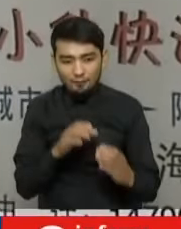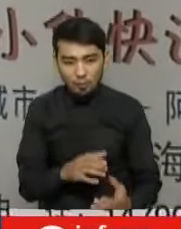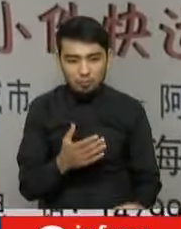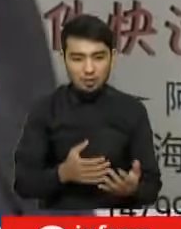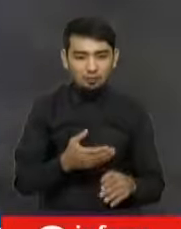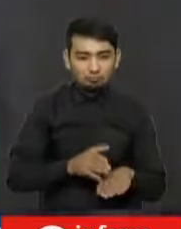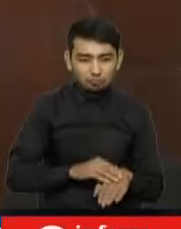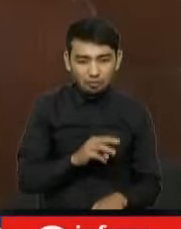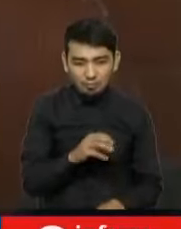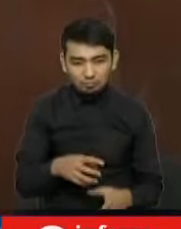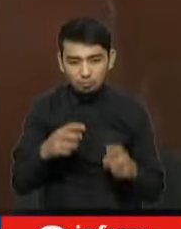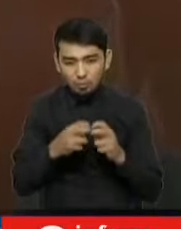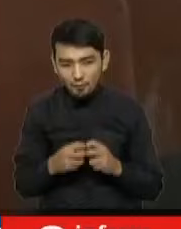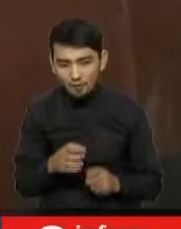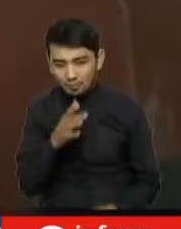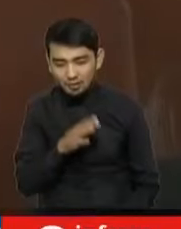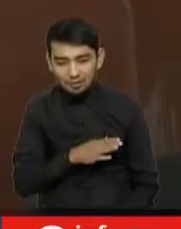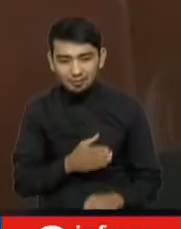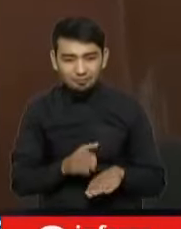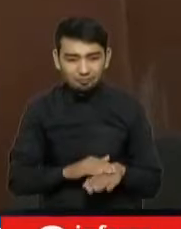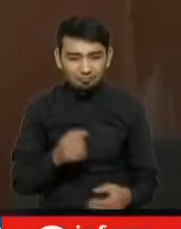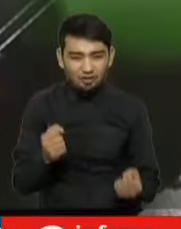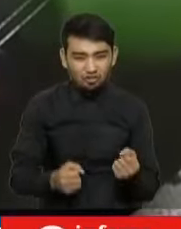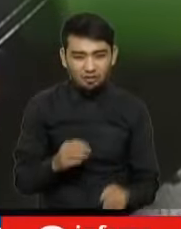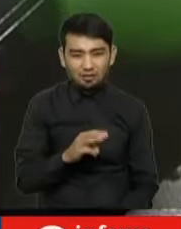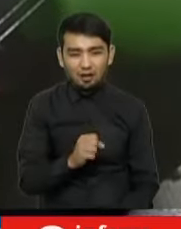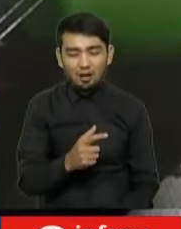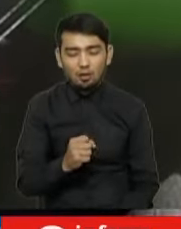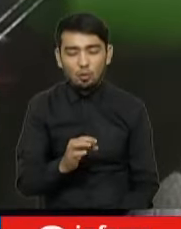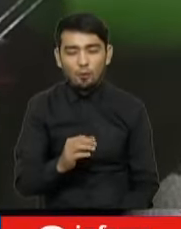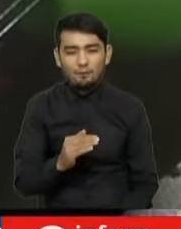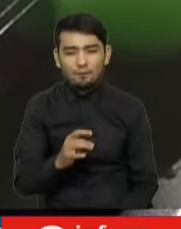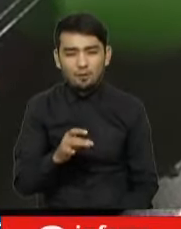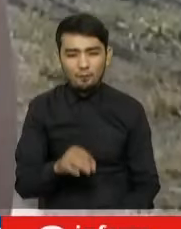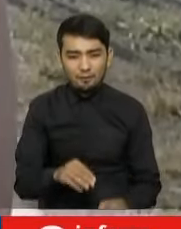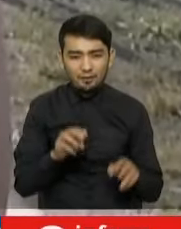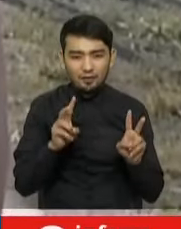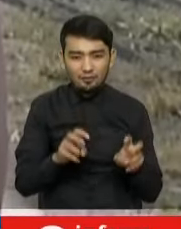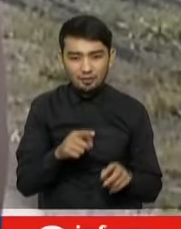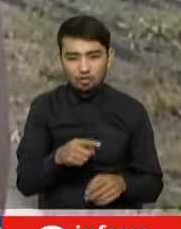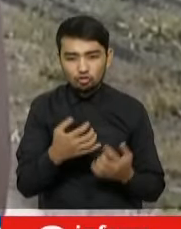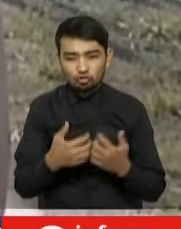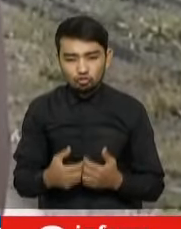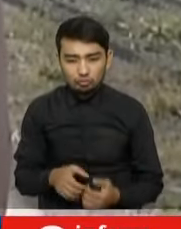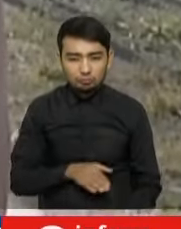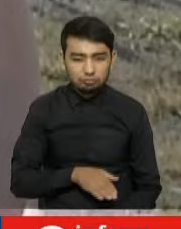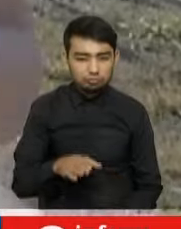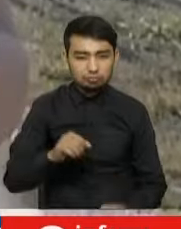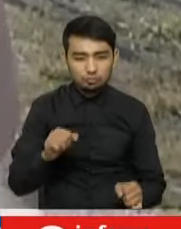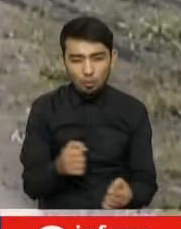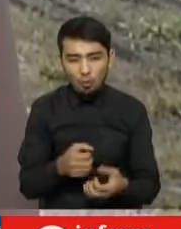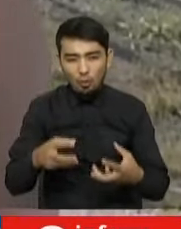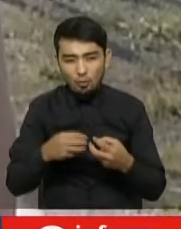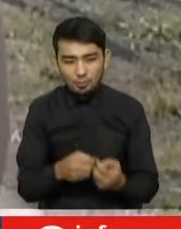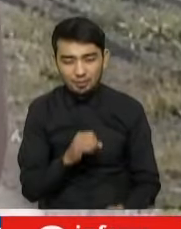автобусов. Активная проверка многотонников связана с акцией «Тахограф», проходящей по всему Казахстану. Акция «Тахограф» стартовала в стране